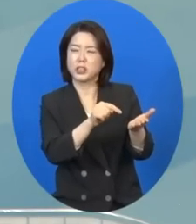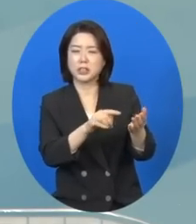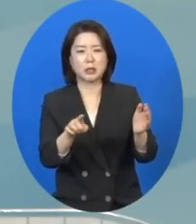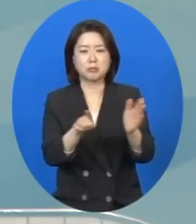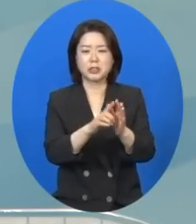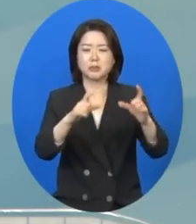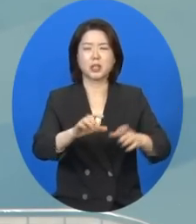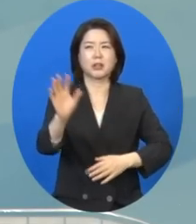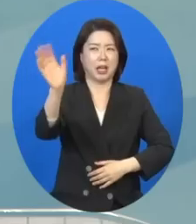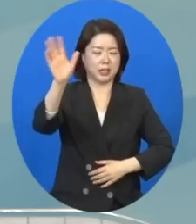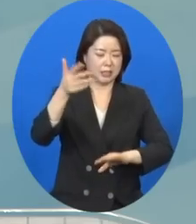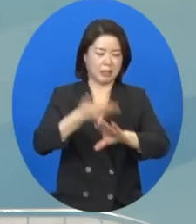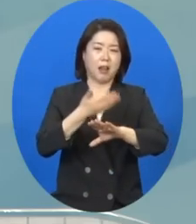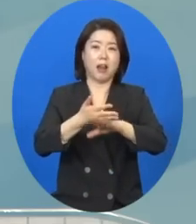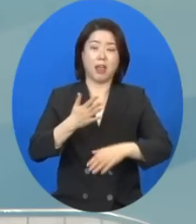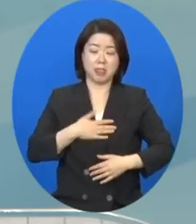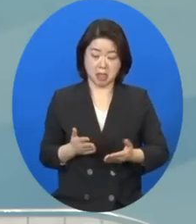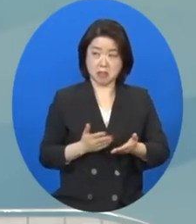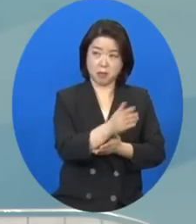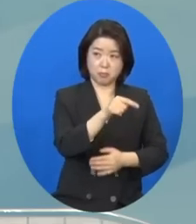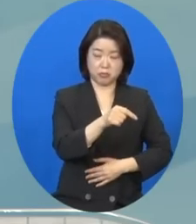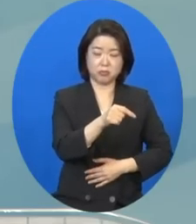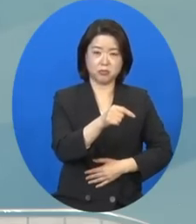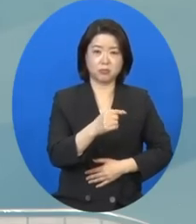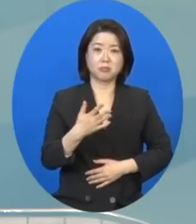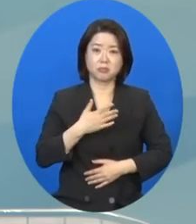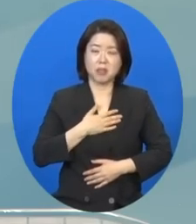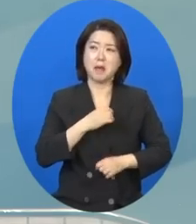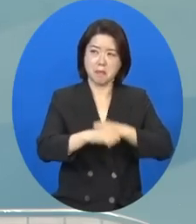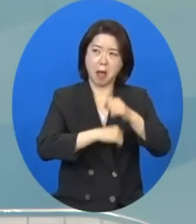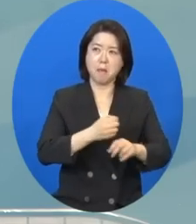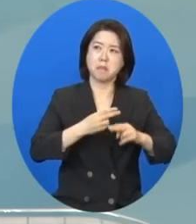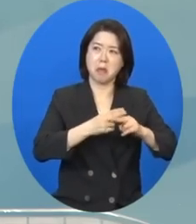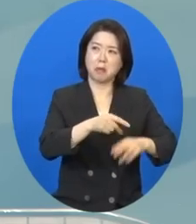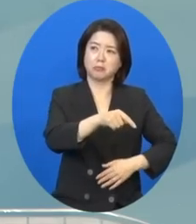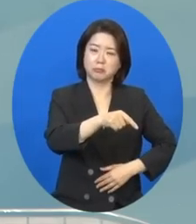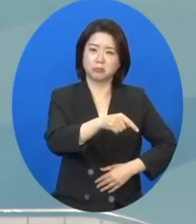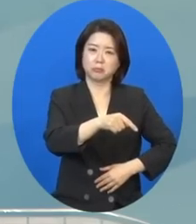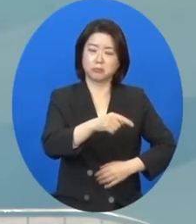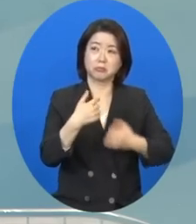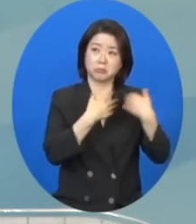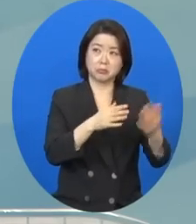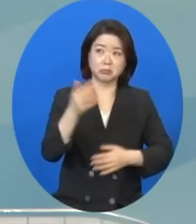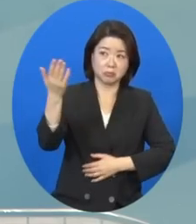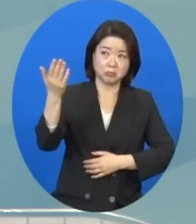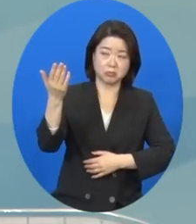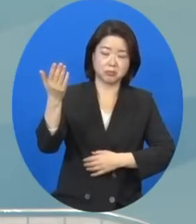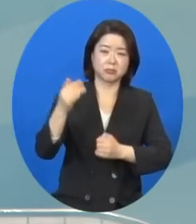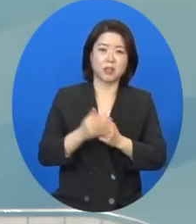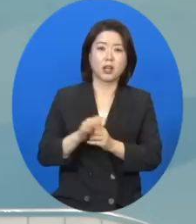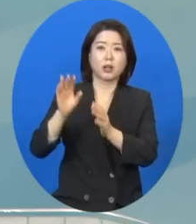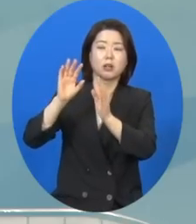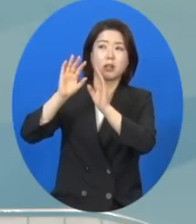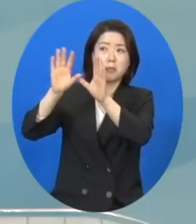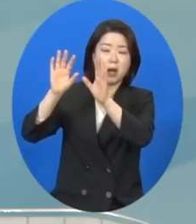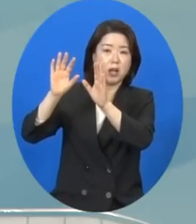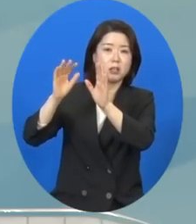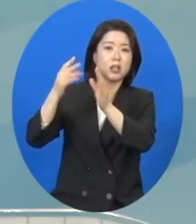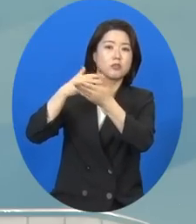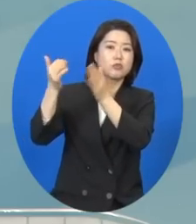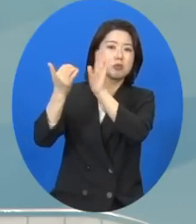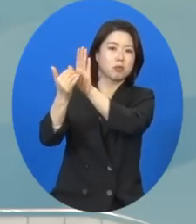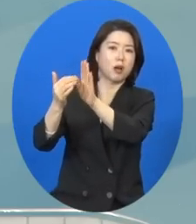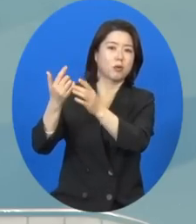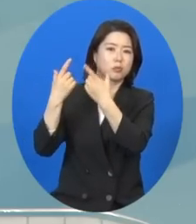영역이 아니잖아요 이건 내 전문이니까 이건 내가 마음대로 할 수 있도록 내버려 주세요라고 할 때 주님을 거절하는 것입니다